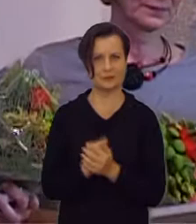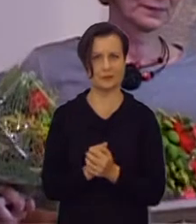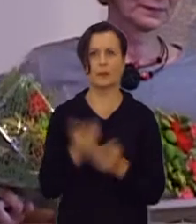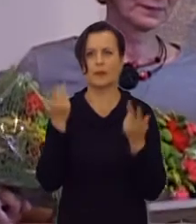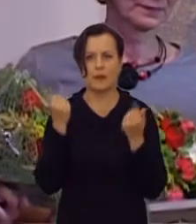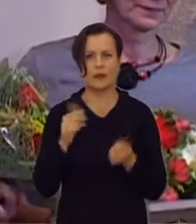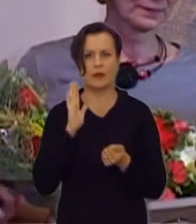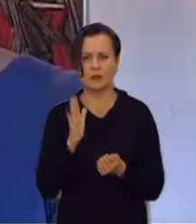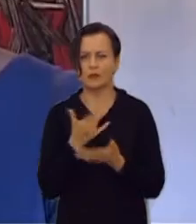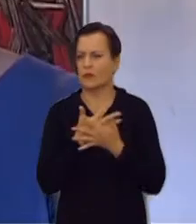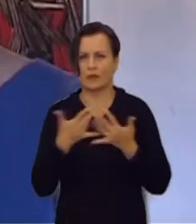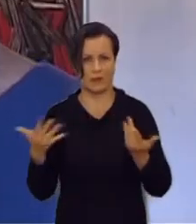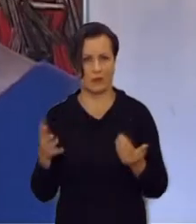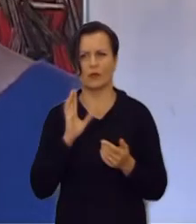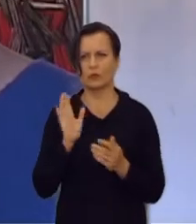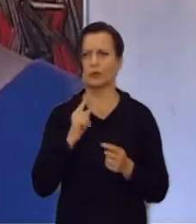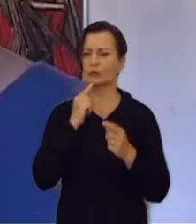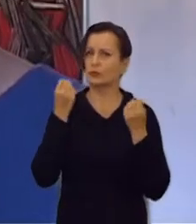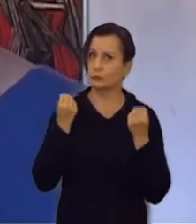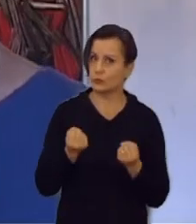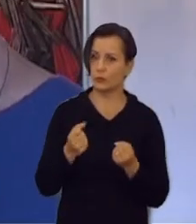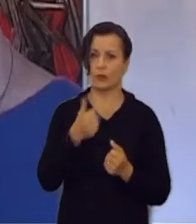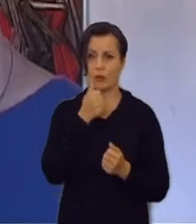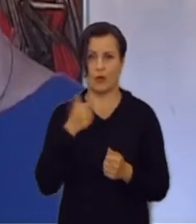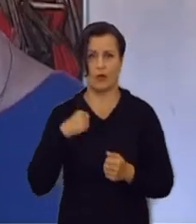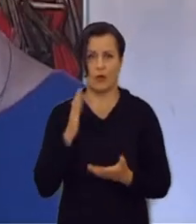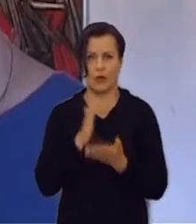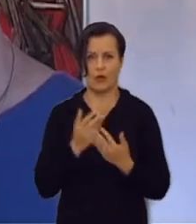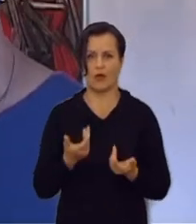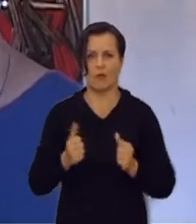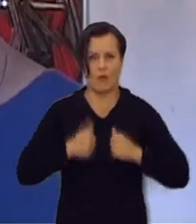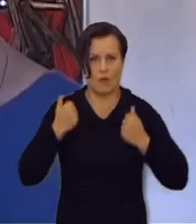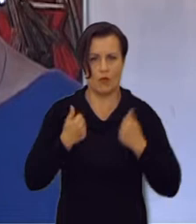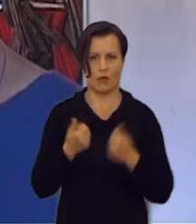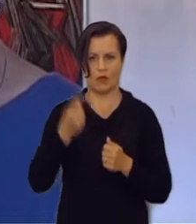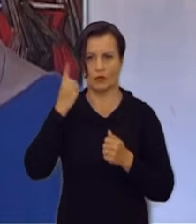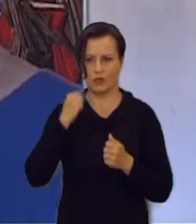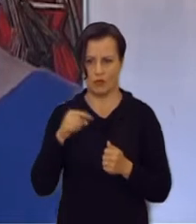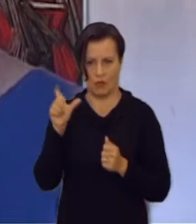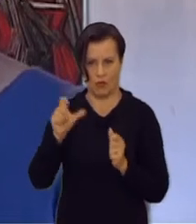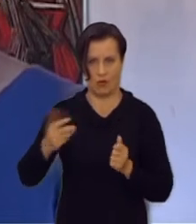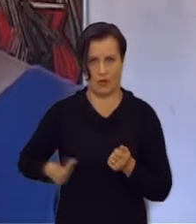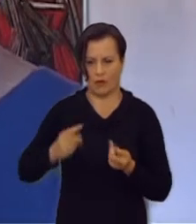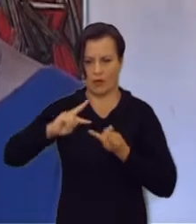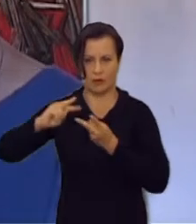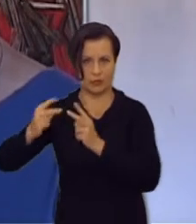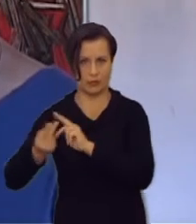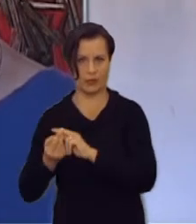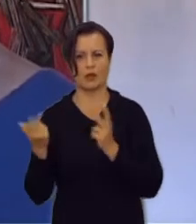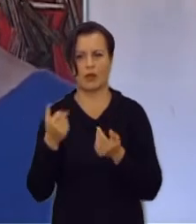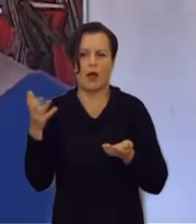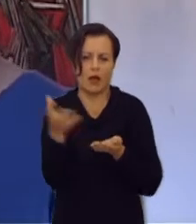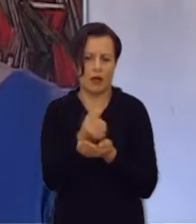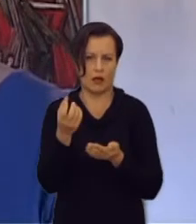Visko būna, būna sudėtinga, bet jeigu žmogus yra motyvuotas ir jisai nori keisti savo gyvenimą, tai